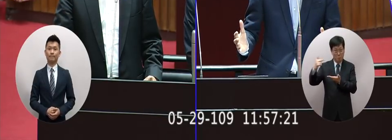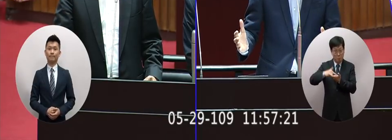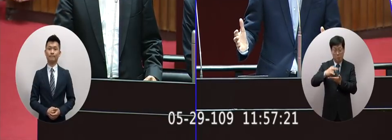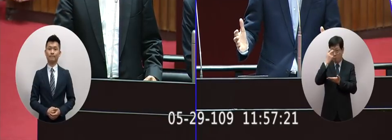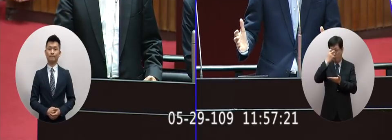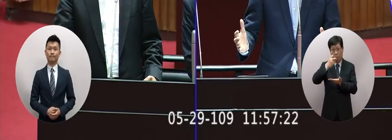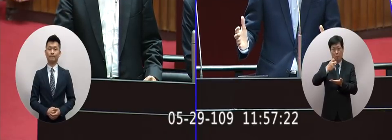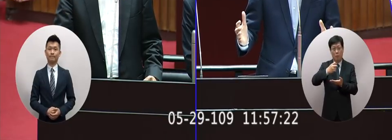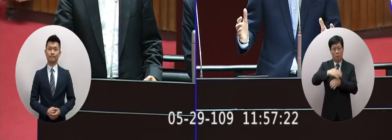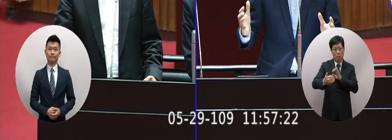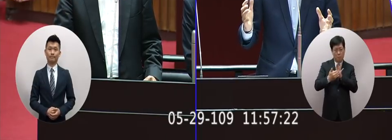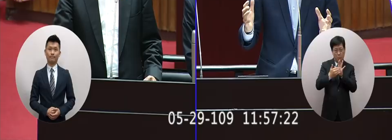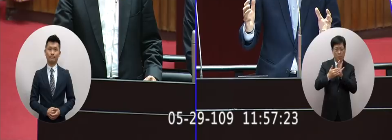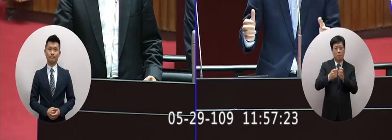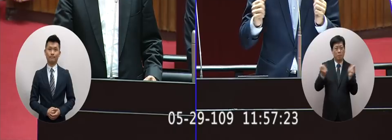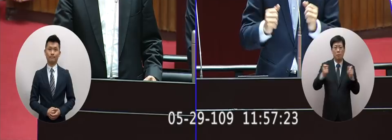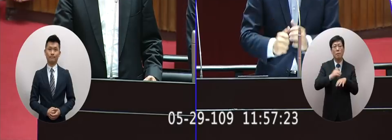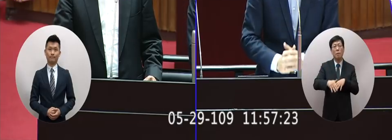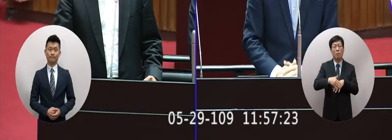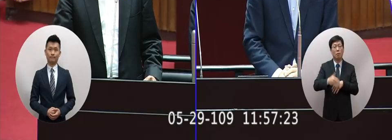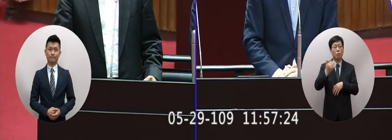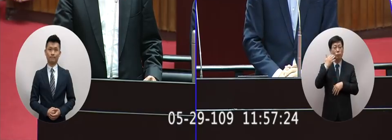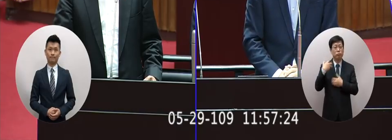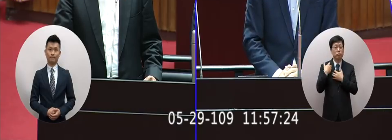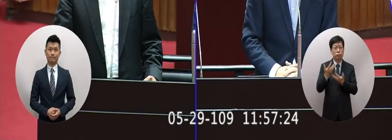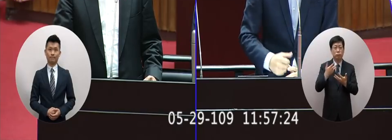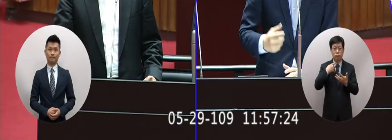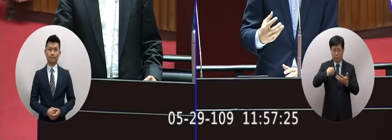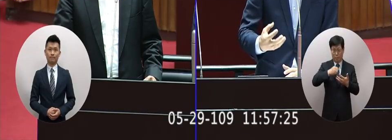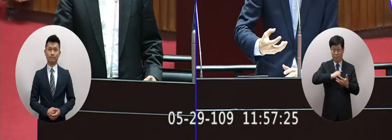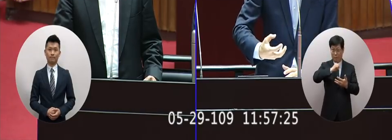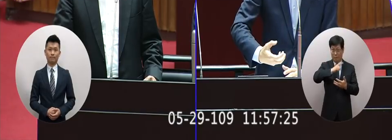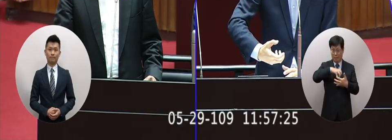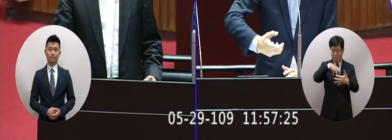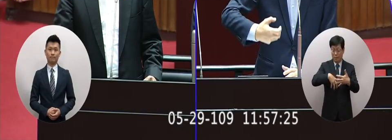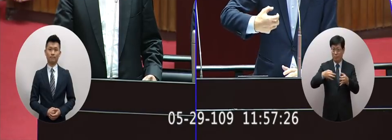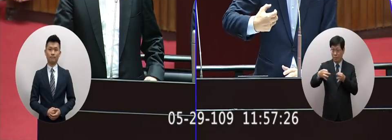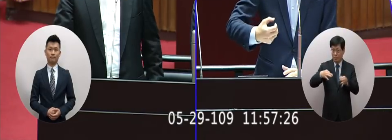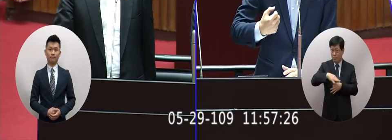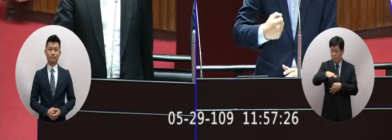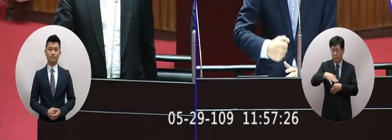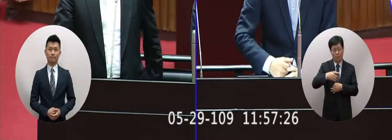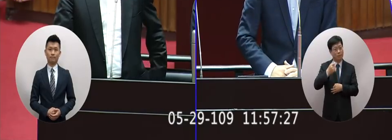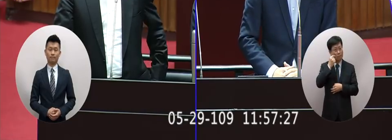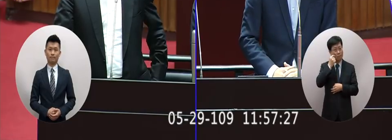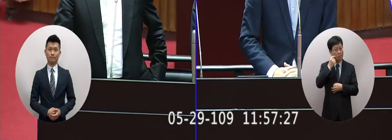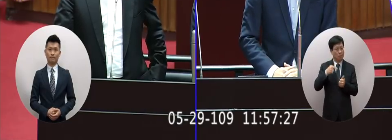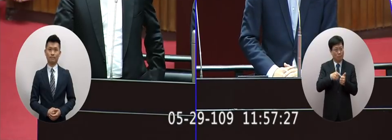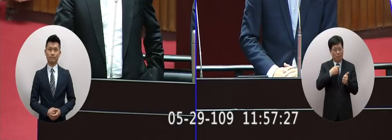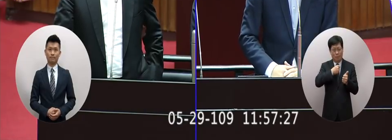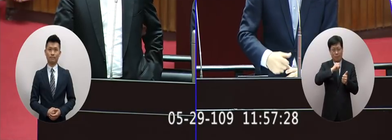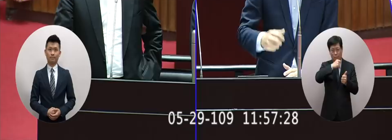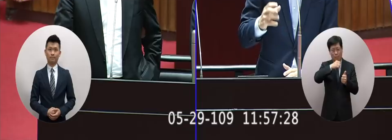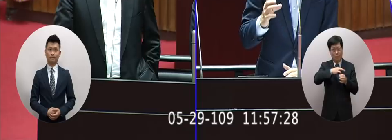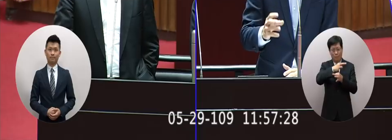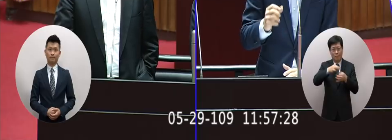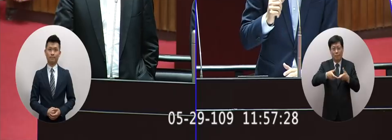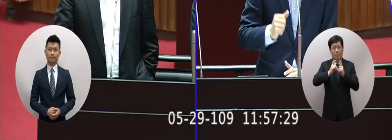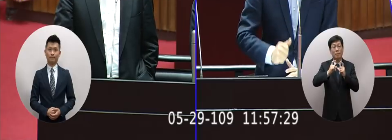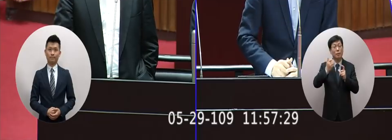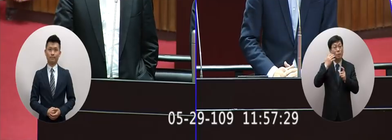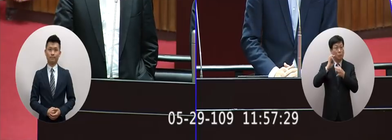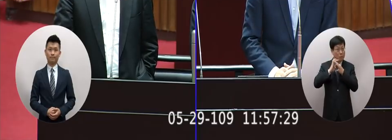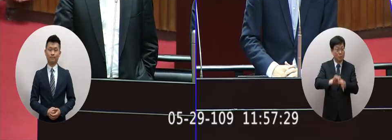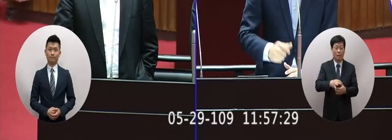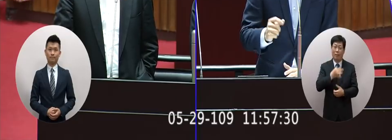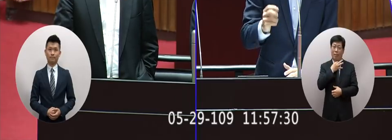一段时间。好，那只靠内需市场是没有办法带动整体台湾经济的复苏。如果持续